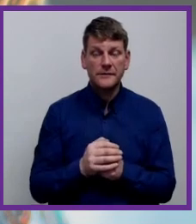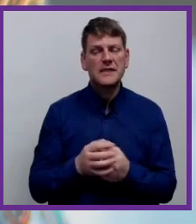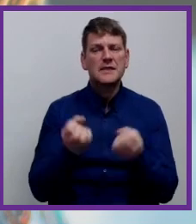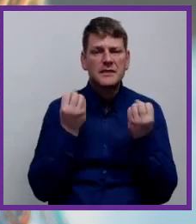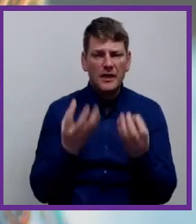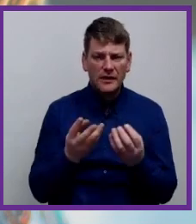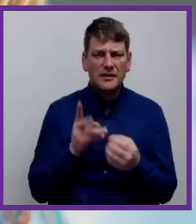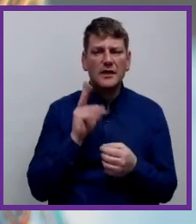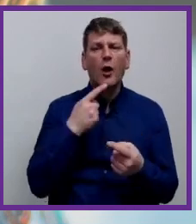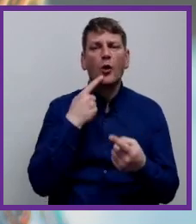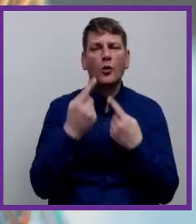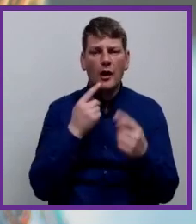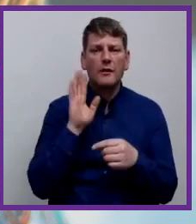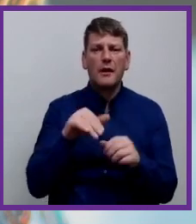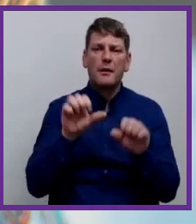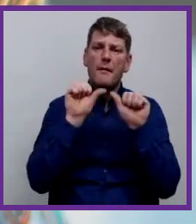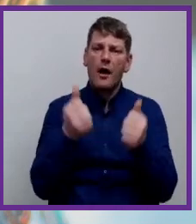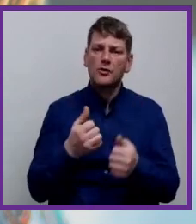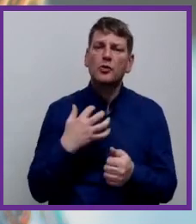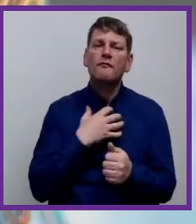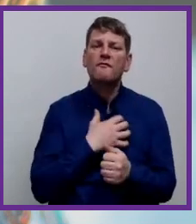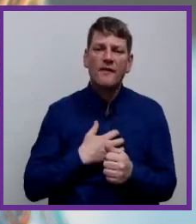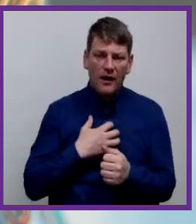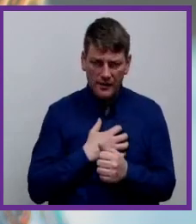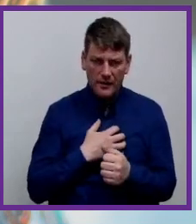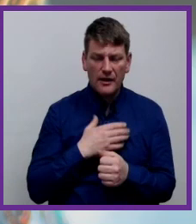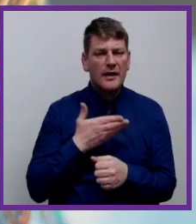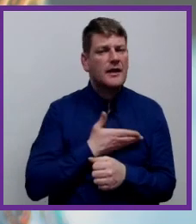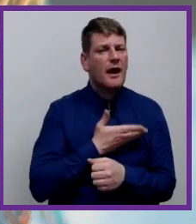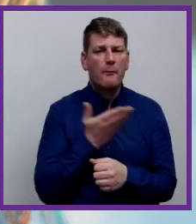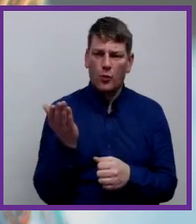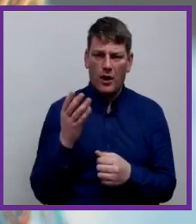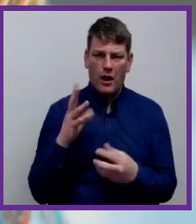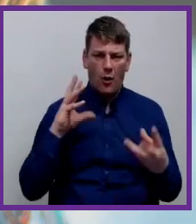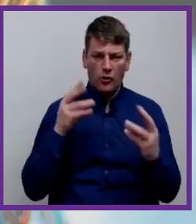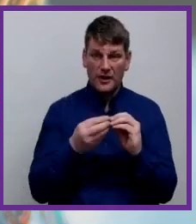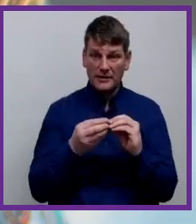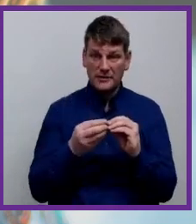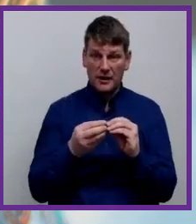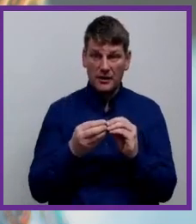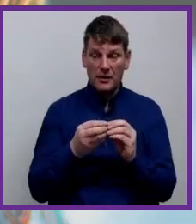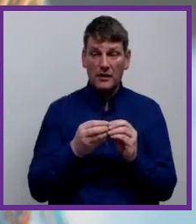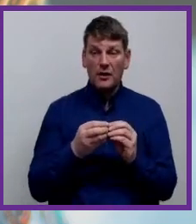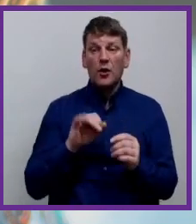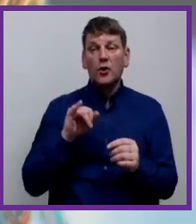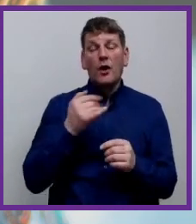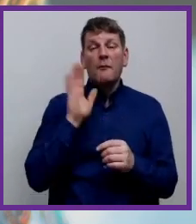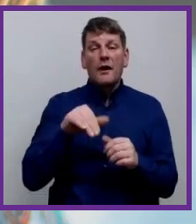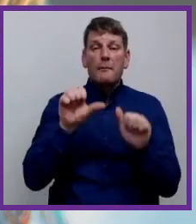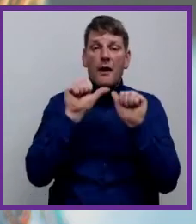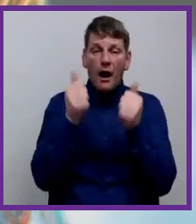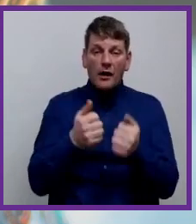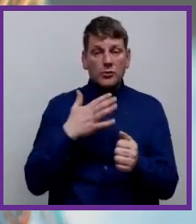skaidrs, ka runāt par mākslu vajag jebkurā kontekstā, jo par mākslu